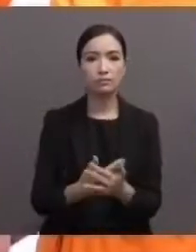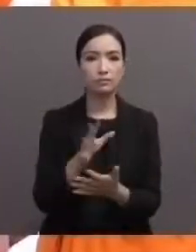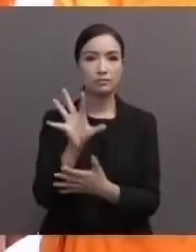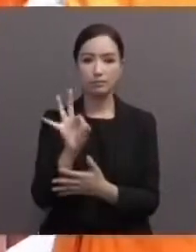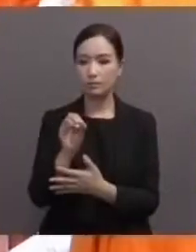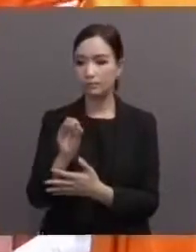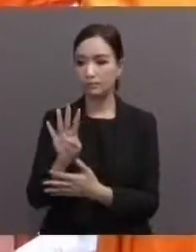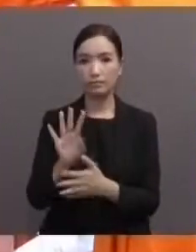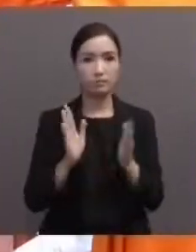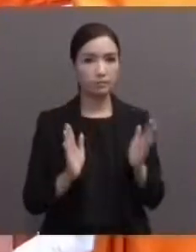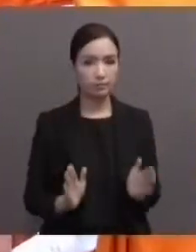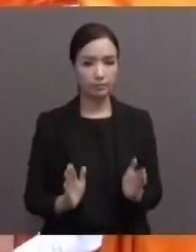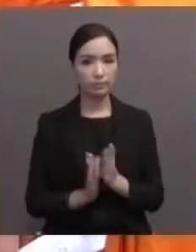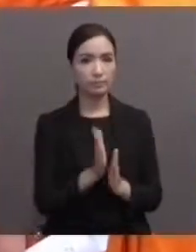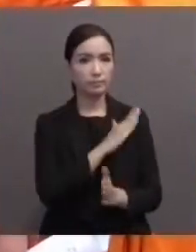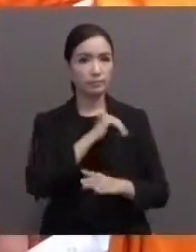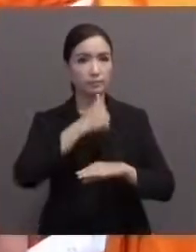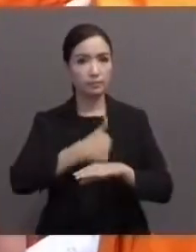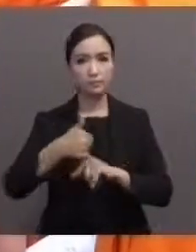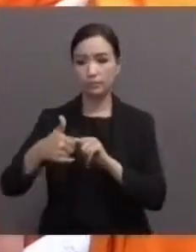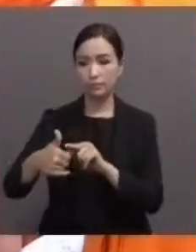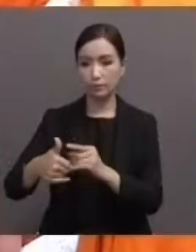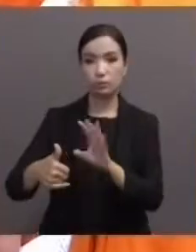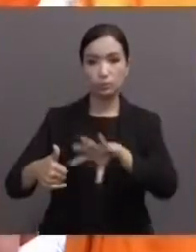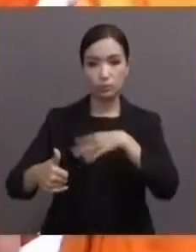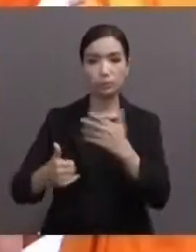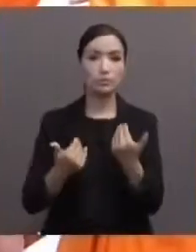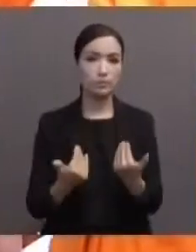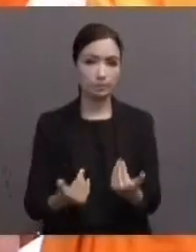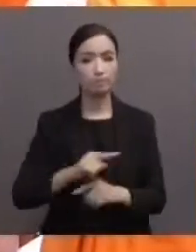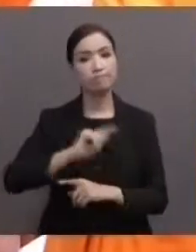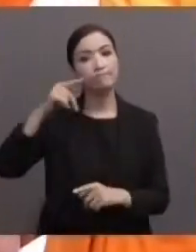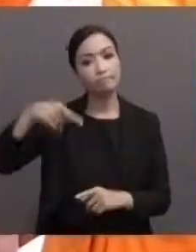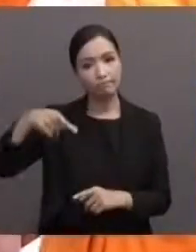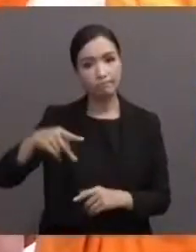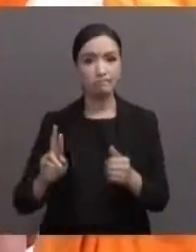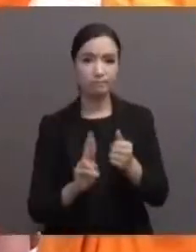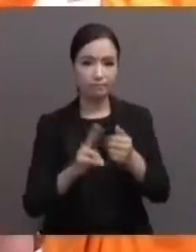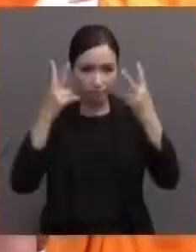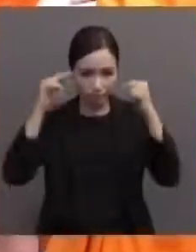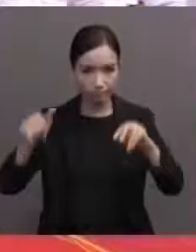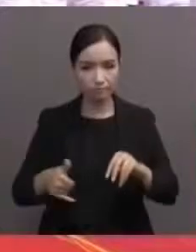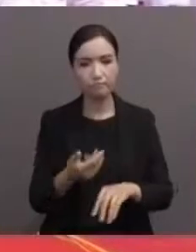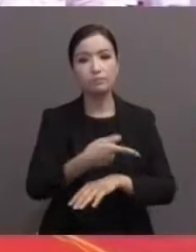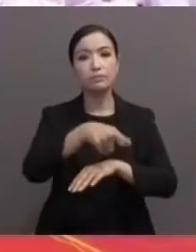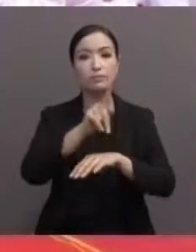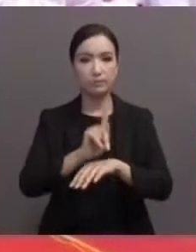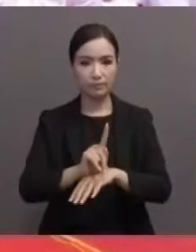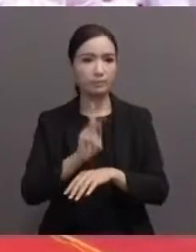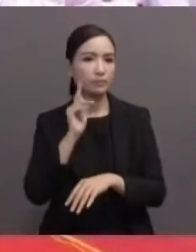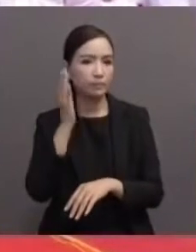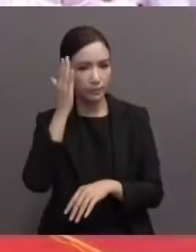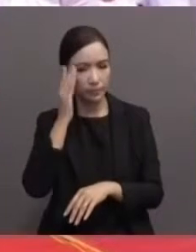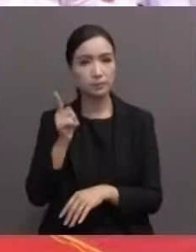นพระปัญญานันทมุนีนะครับบอกว่าวันนี้ถือว่าเป็นวันพิเศษที่พลเอกประวิตรมาร่วมเป็นประธานเพราะทราบข่าวว่าท่